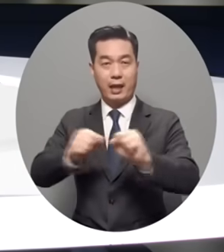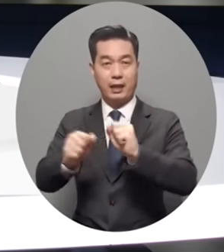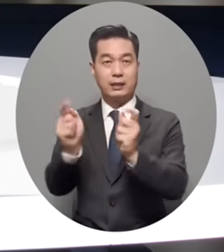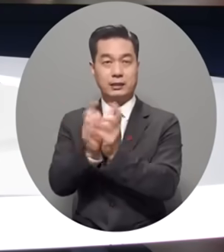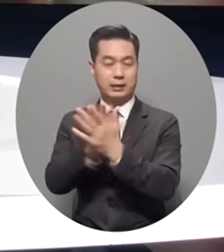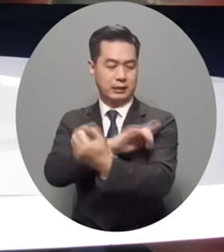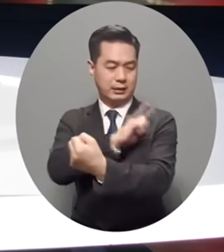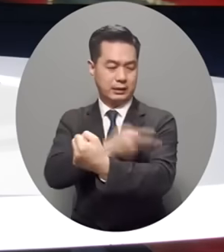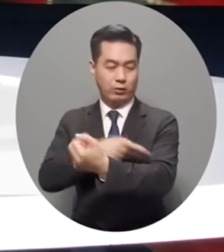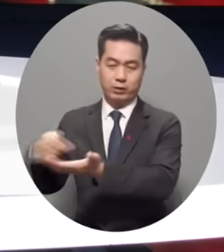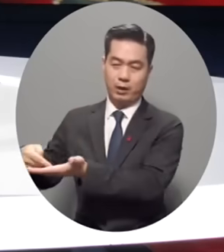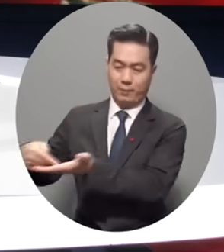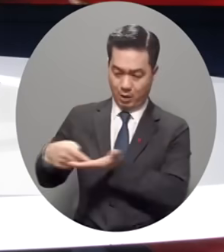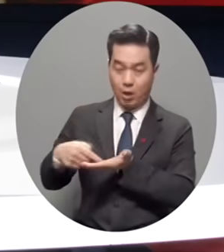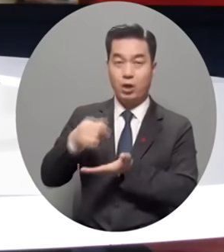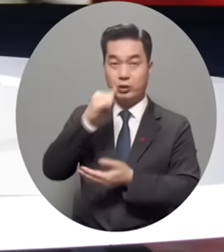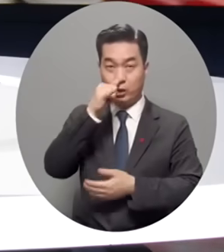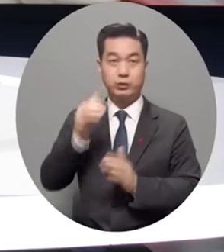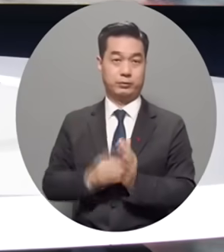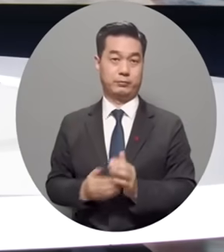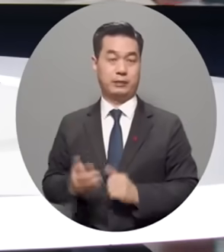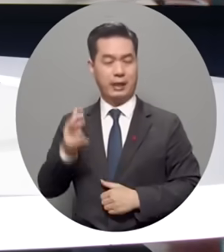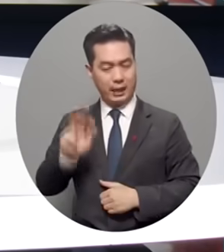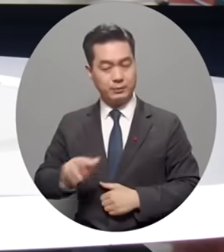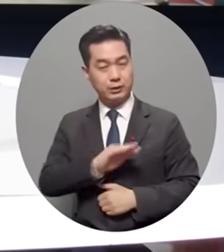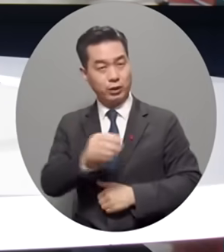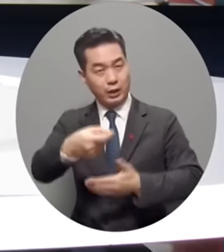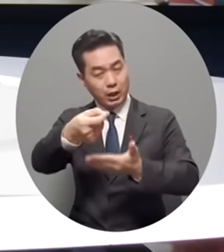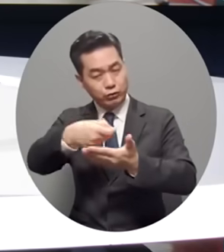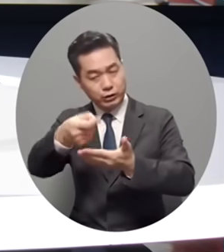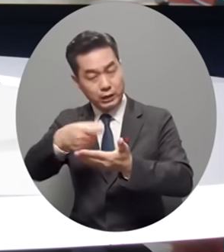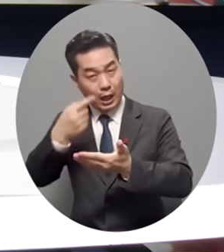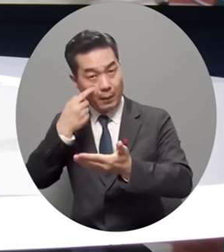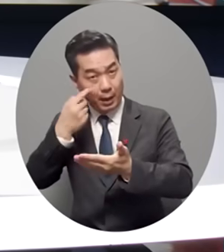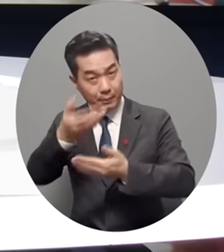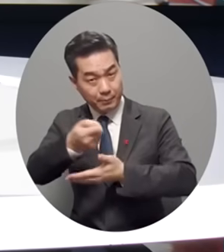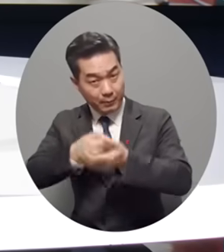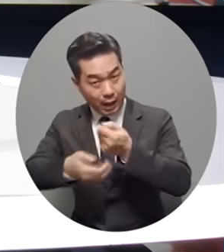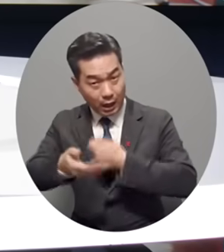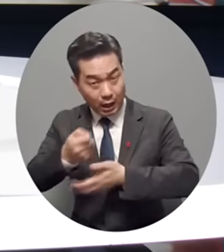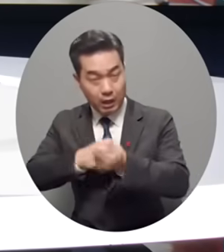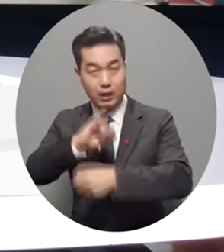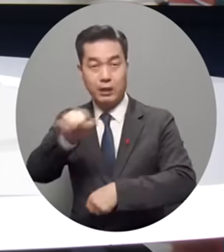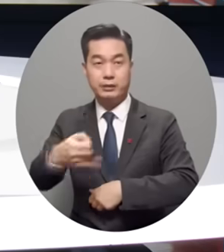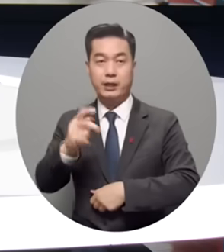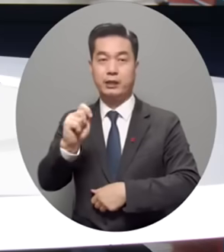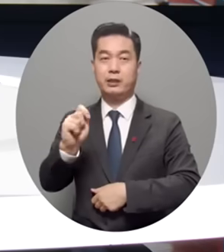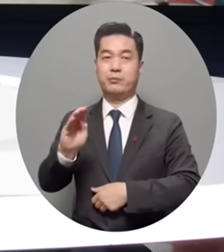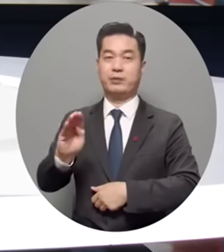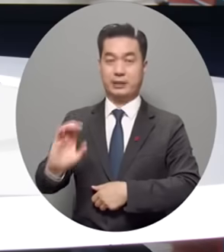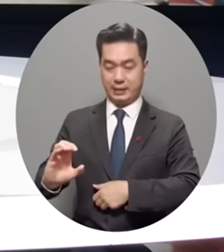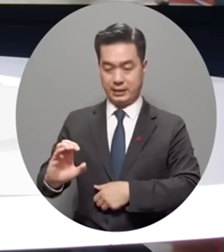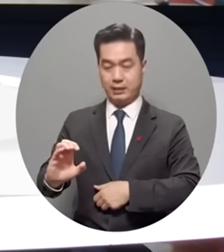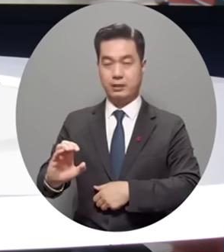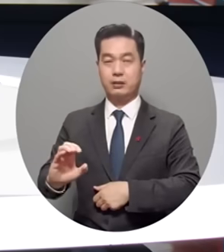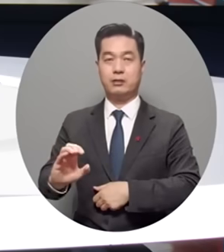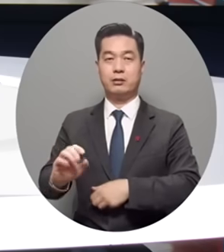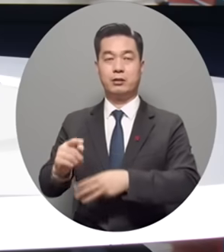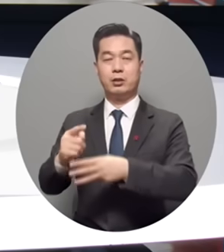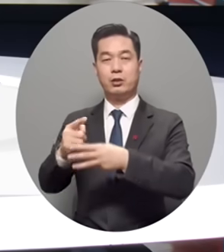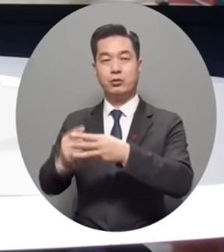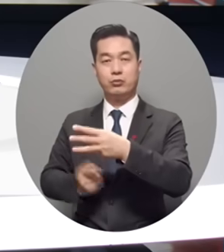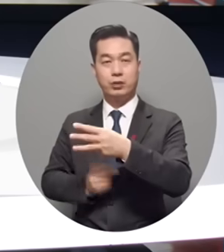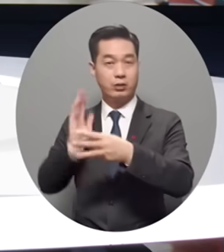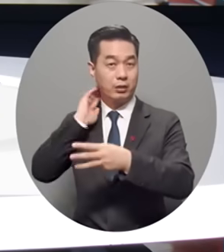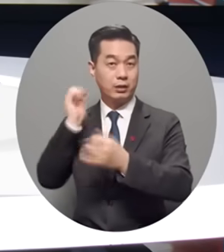부의한 거라고 해명해 왔습니다. 하지만 저희가 취재를 더 해봤더니 JTBC의 이른바 윤석열 커피 의혹 보도에